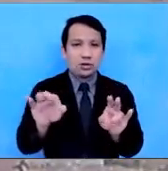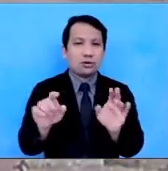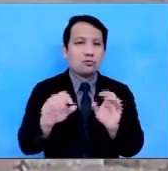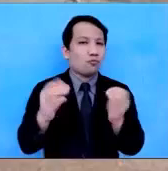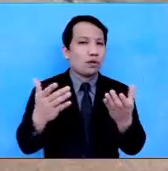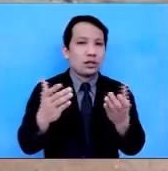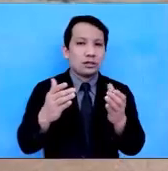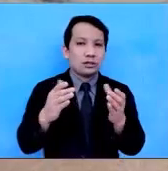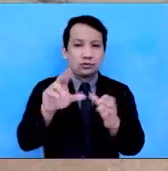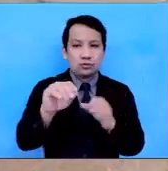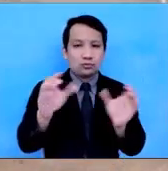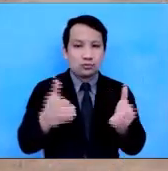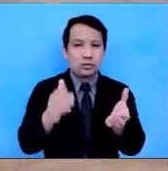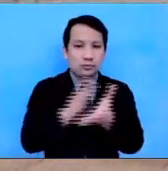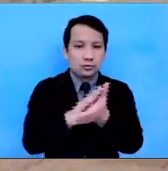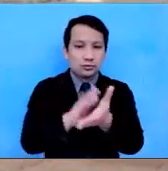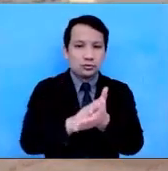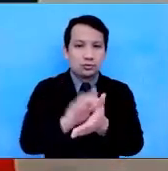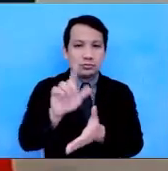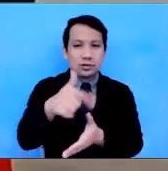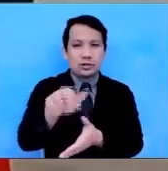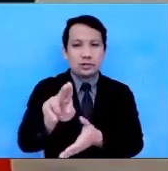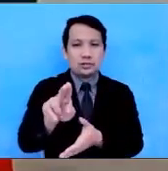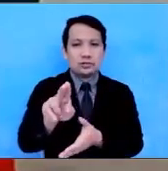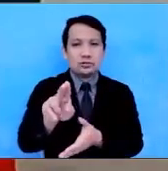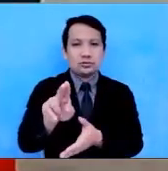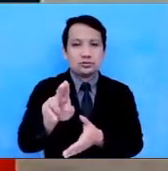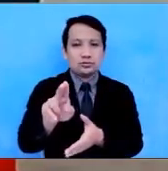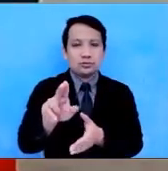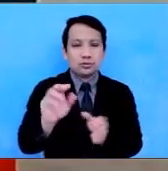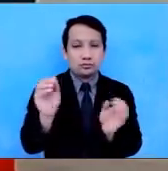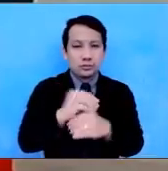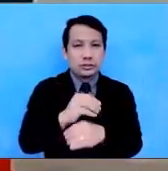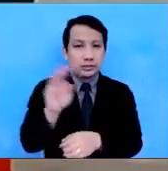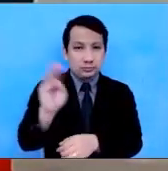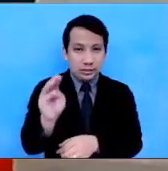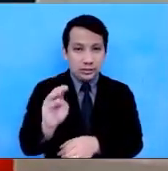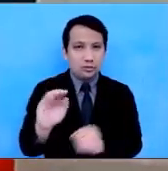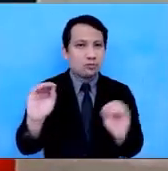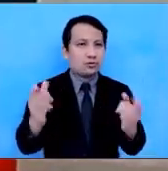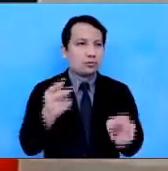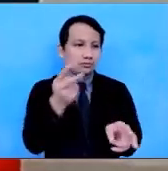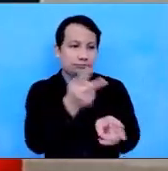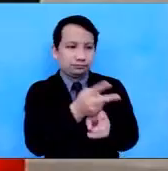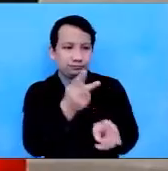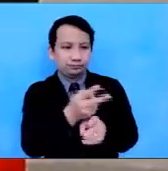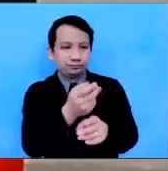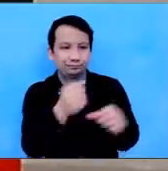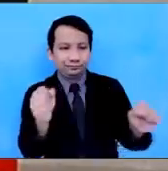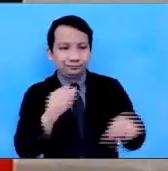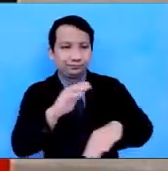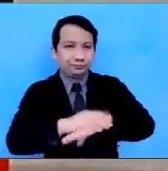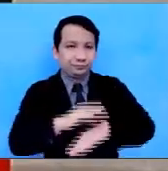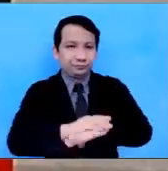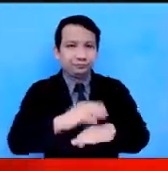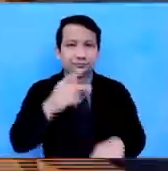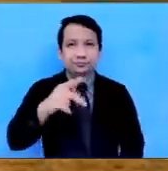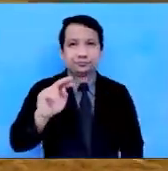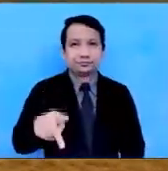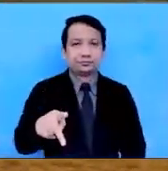eskwelahan at local government work sa Lunes. Sa ngayon, wala pa namang namamonitor na security threat ang PNP para sa